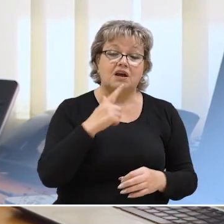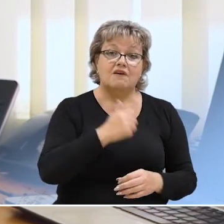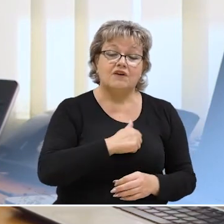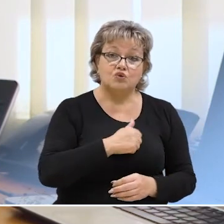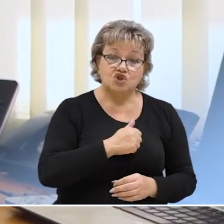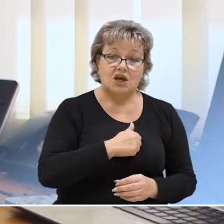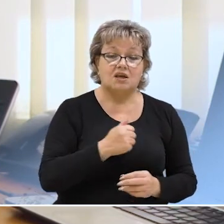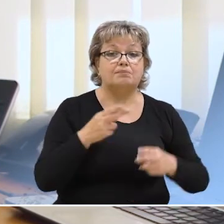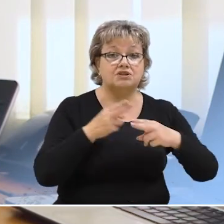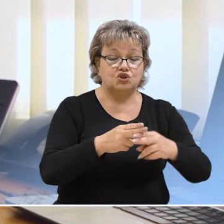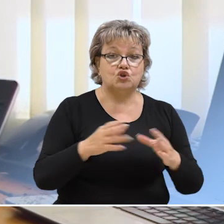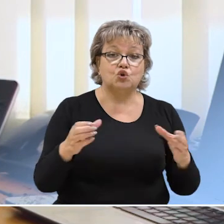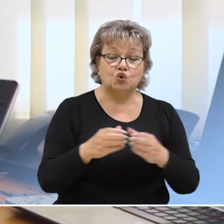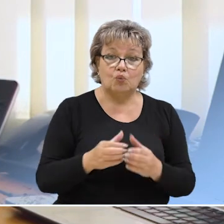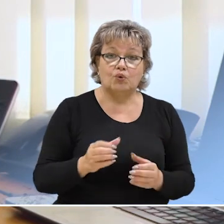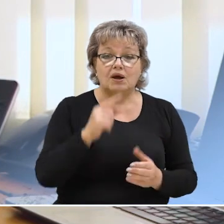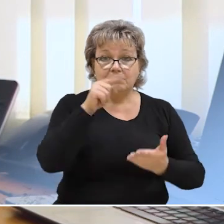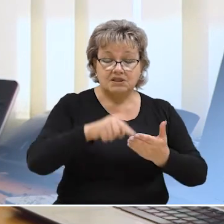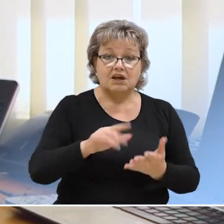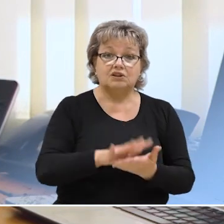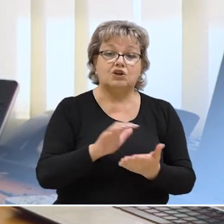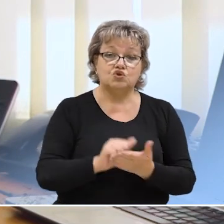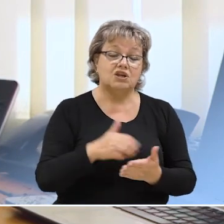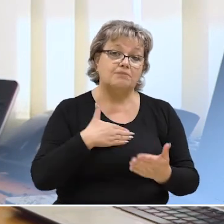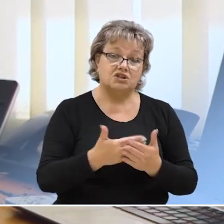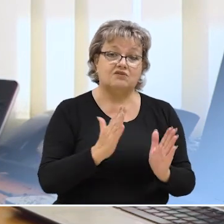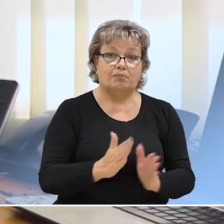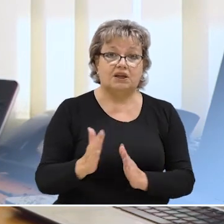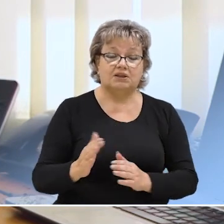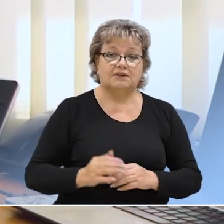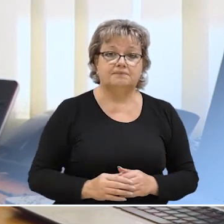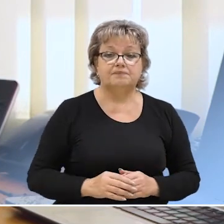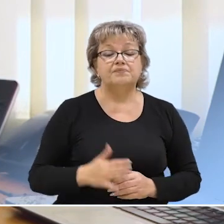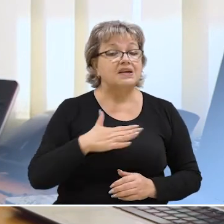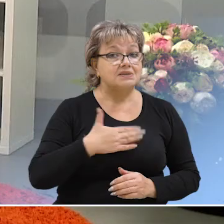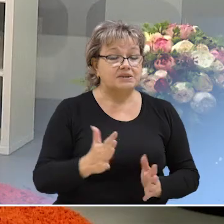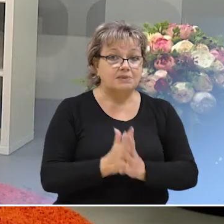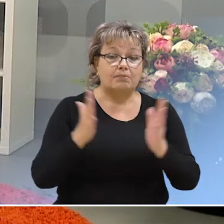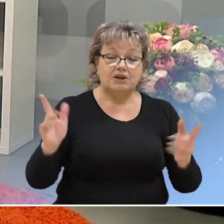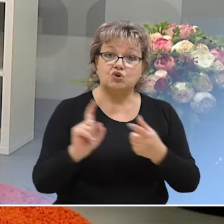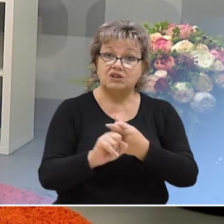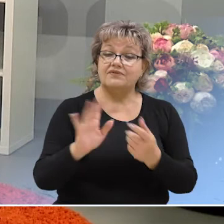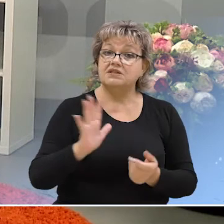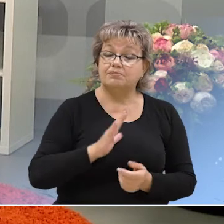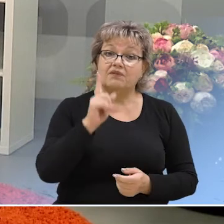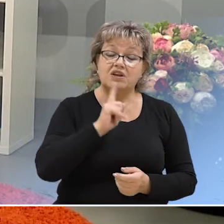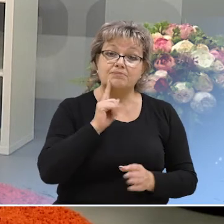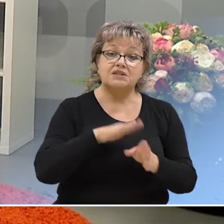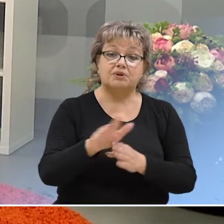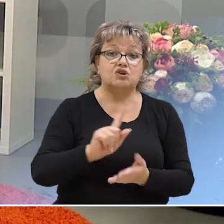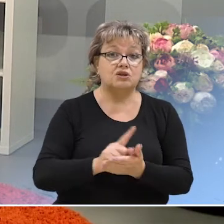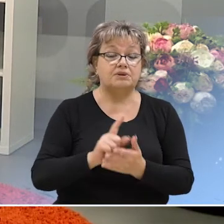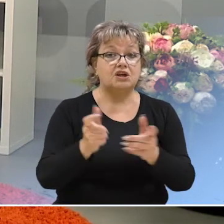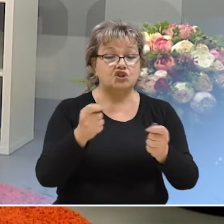автотранспортом, вооружены и готовы к пресечению любых преступных посягательств и нарушений общественного порядка. Спасибо большое. На связи у нас